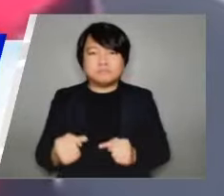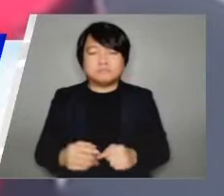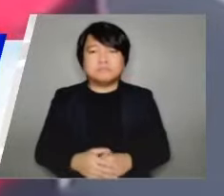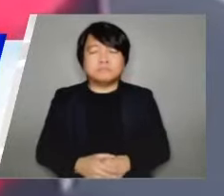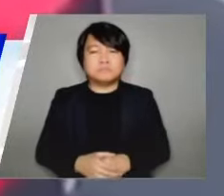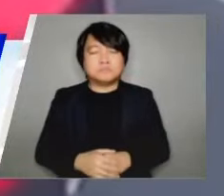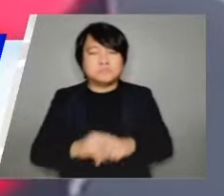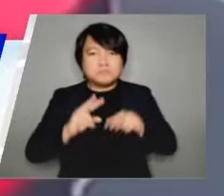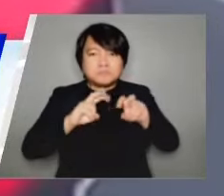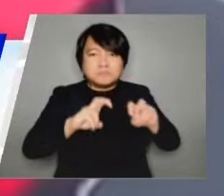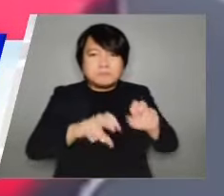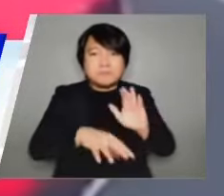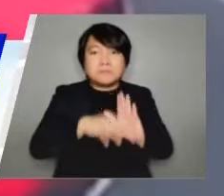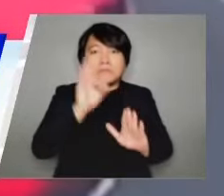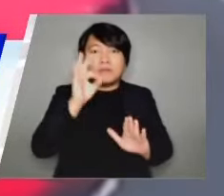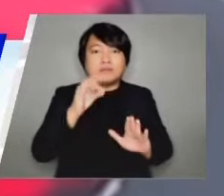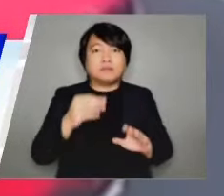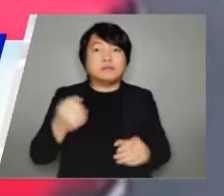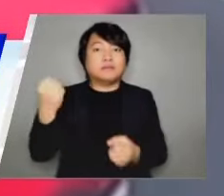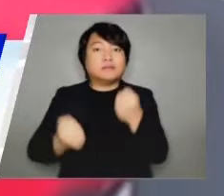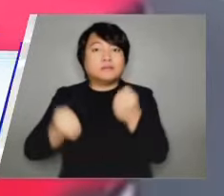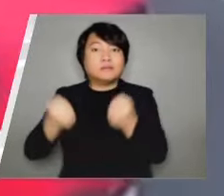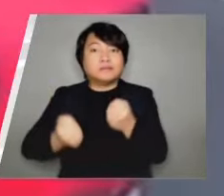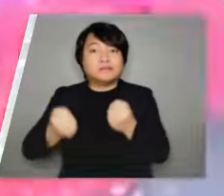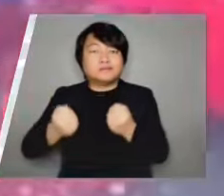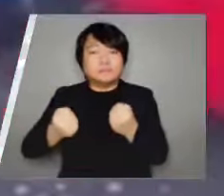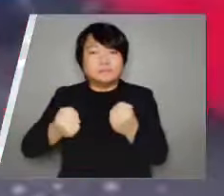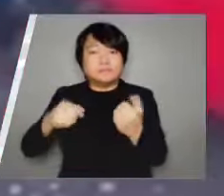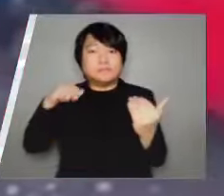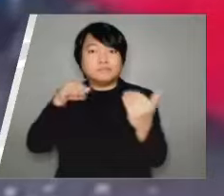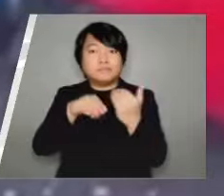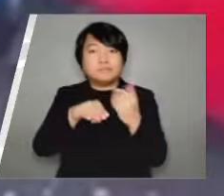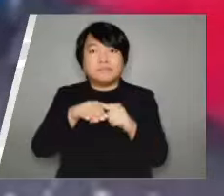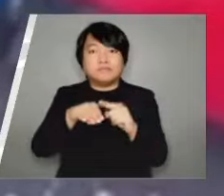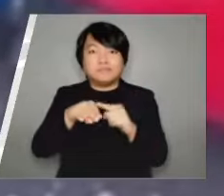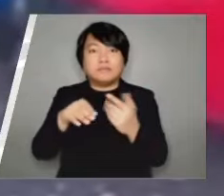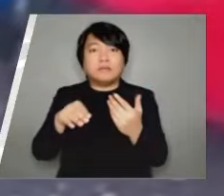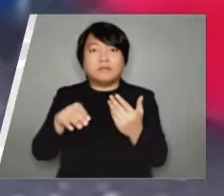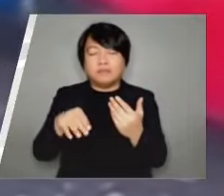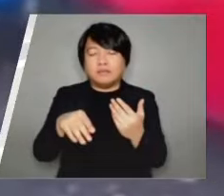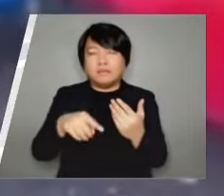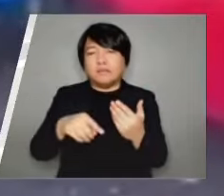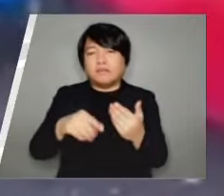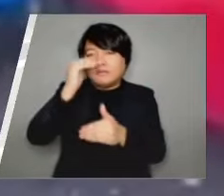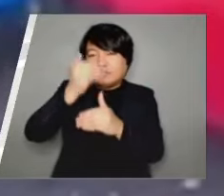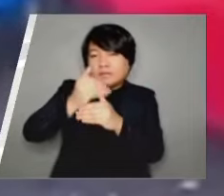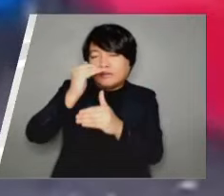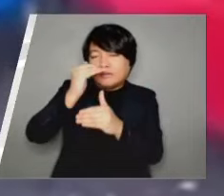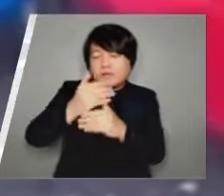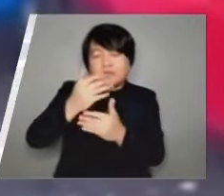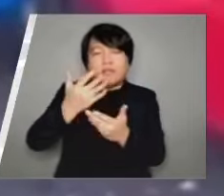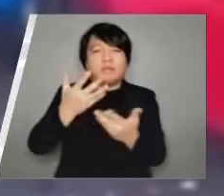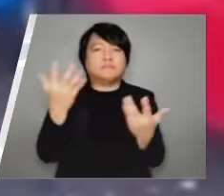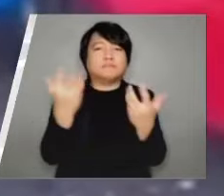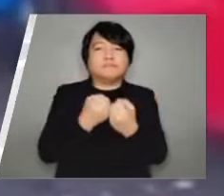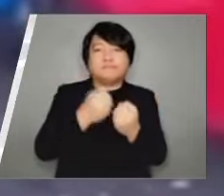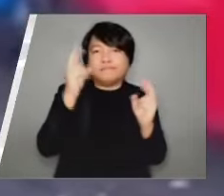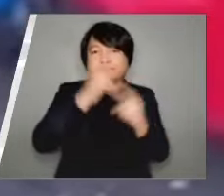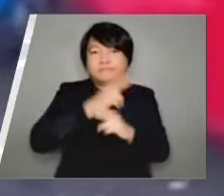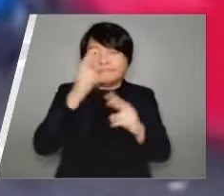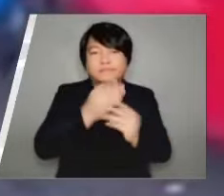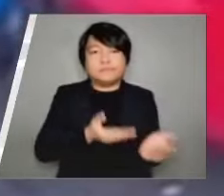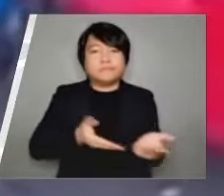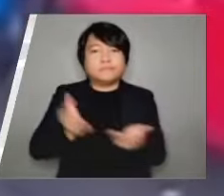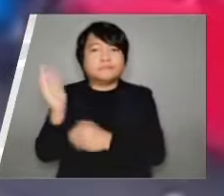ang driver. Galing daw sa party ang mga sakay ng tri-cab. Isinugod sa ospital ang mga sugatan. Maayos na po ang